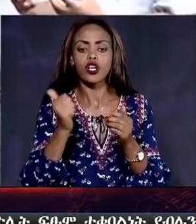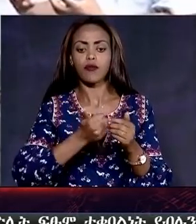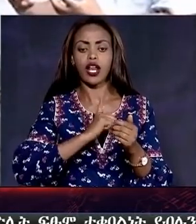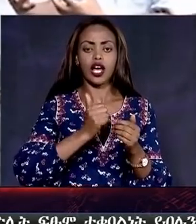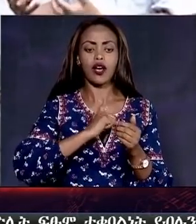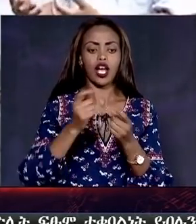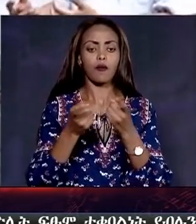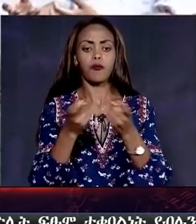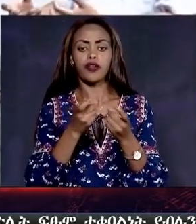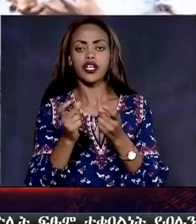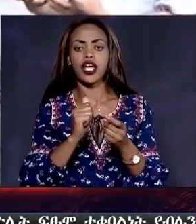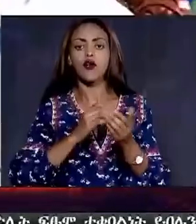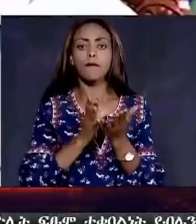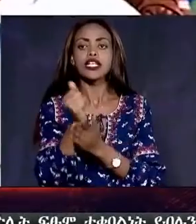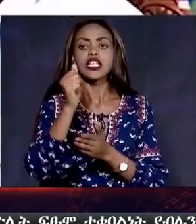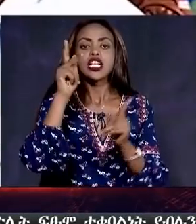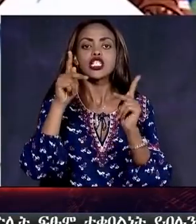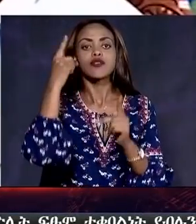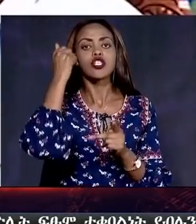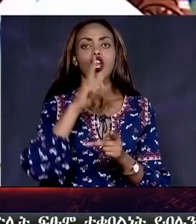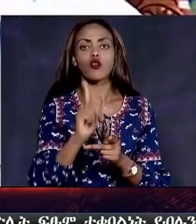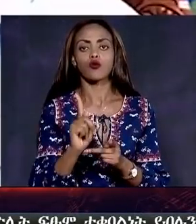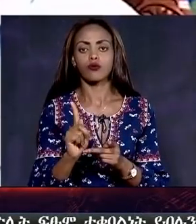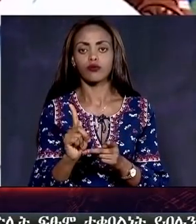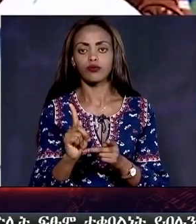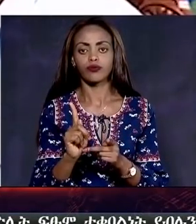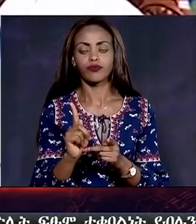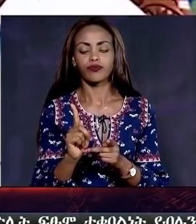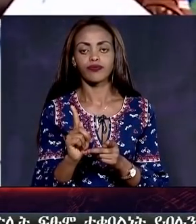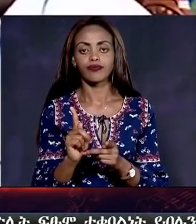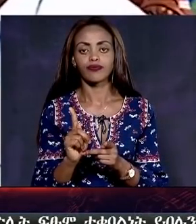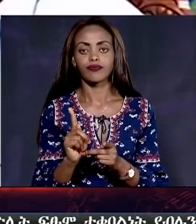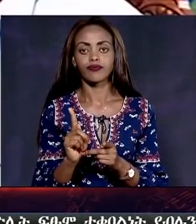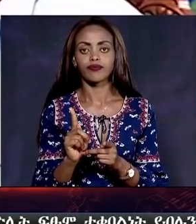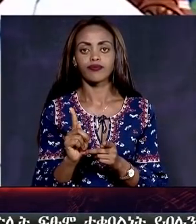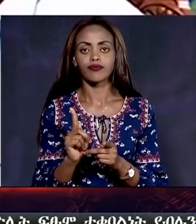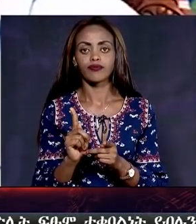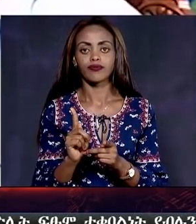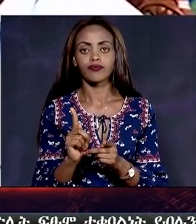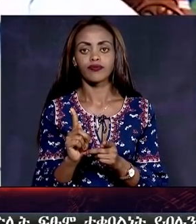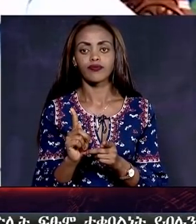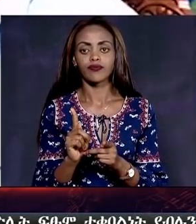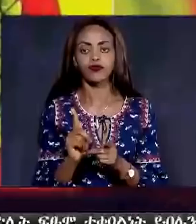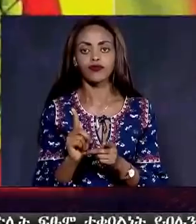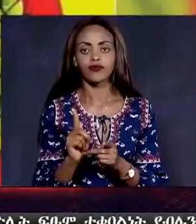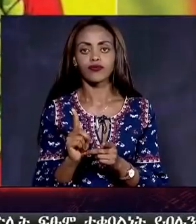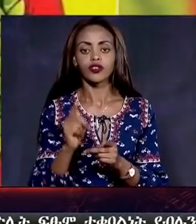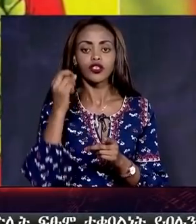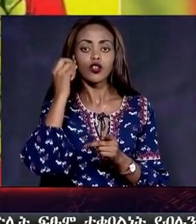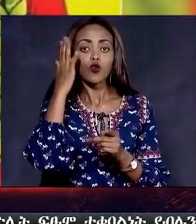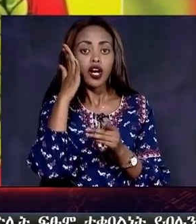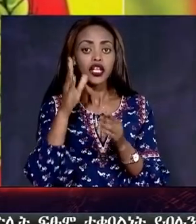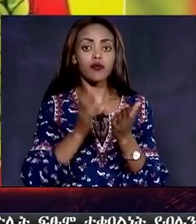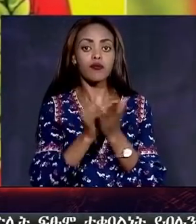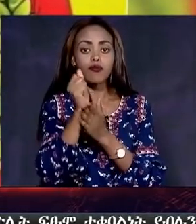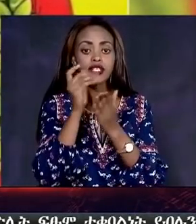ናይ ምምሕዳር መሰል ህዝቢ ትግራይ እዩ። የትግራይ ህዝብ ራስን በራስ የማስተዳደር መብት የማስቀጠል ያለማስቀጠል ጉዳይ ነው። ህወሓት መሰል